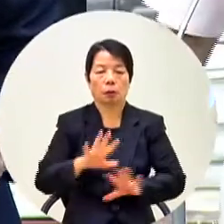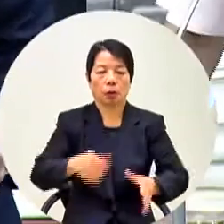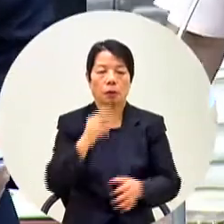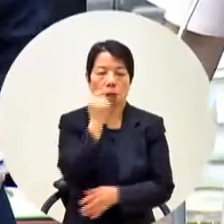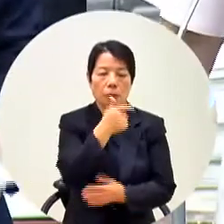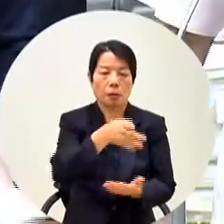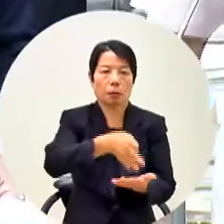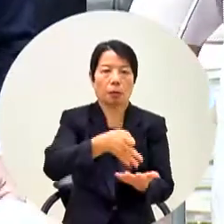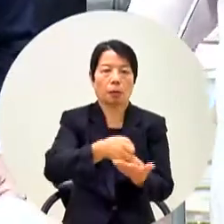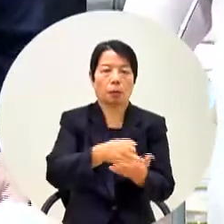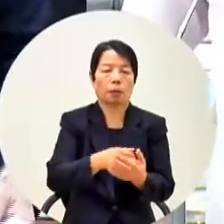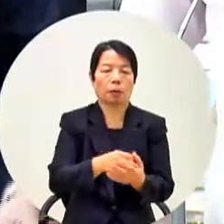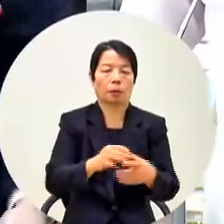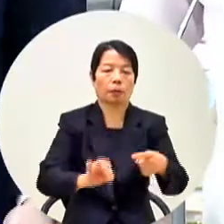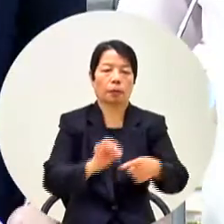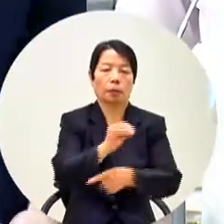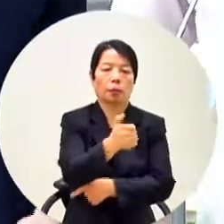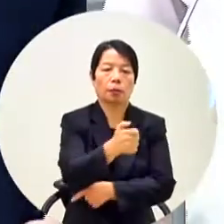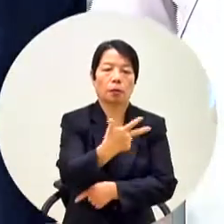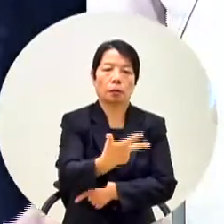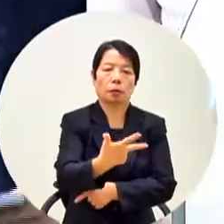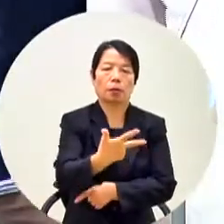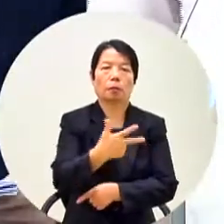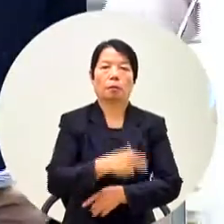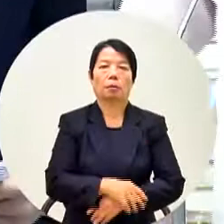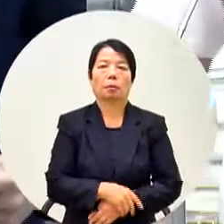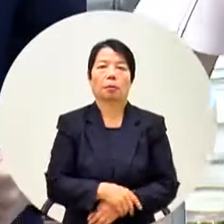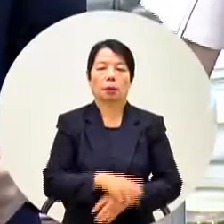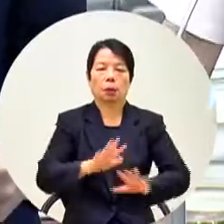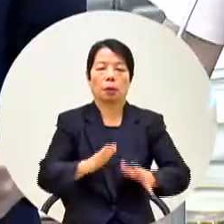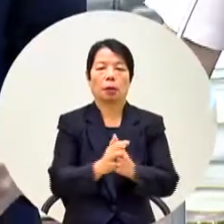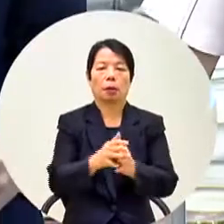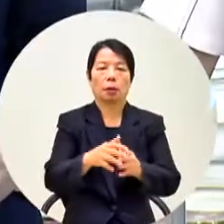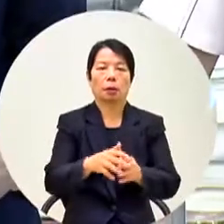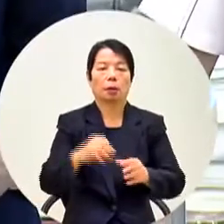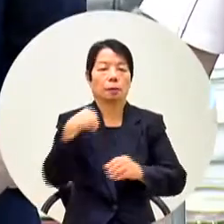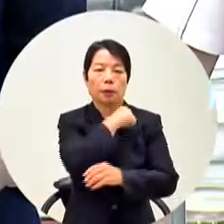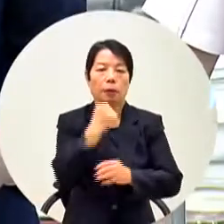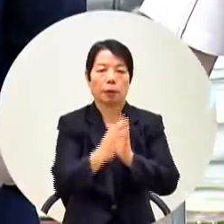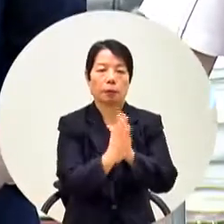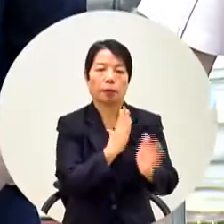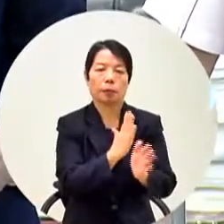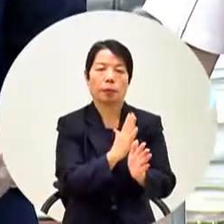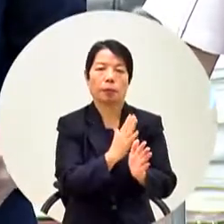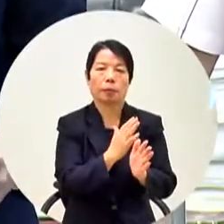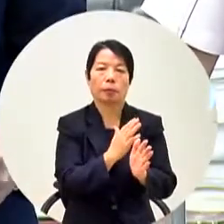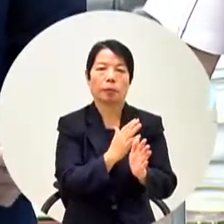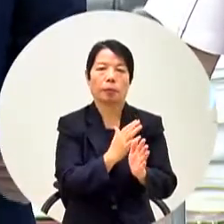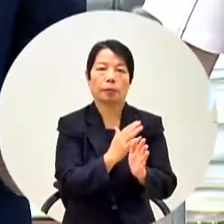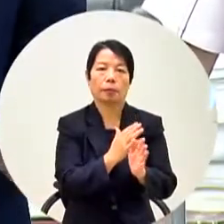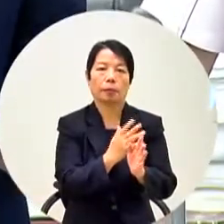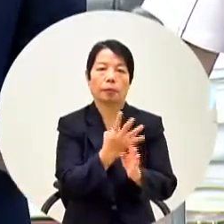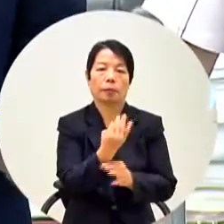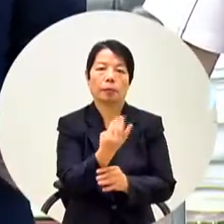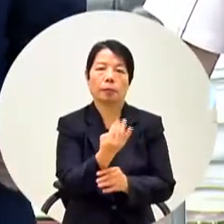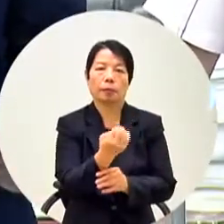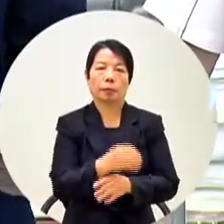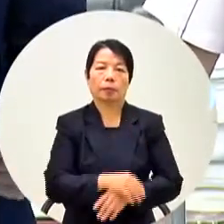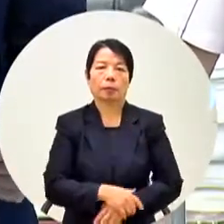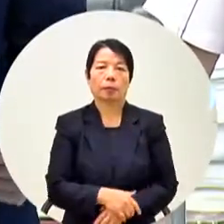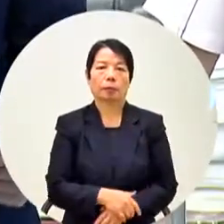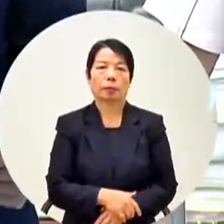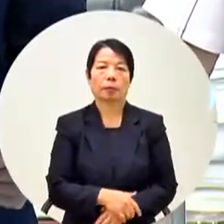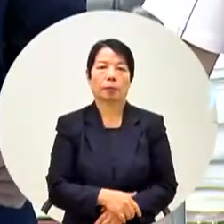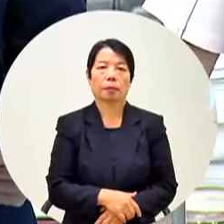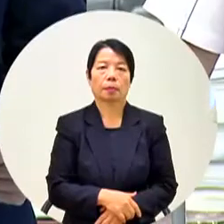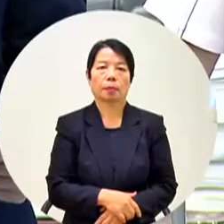是57%。 这个在台湾的排名，这个核准率在台湾的排名是排第几？ 目